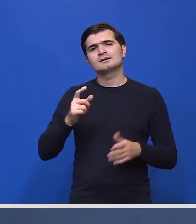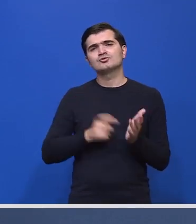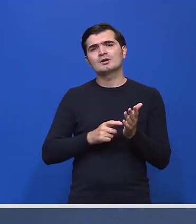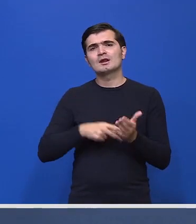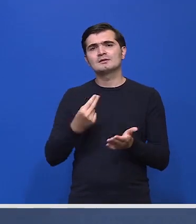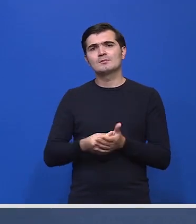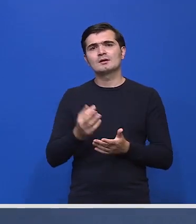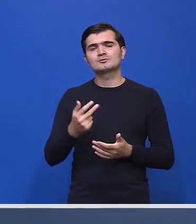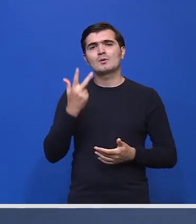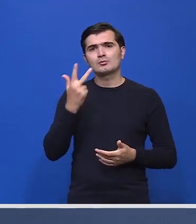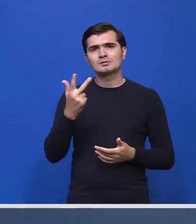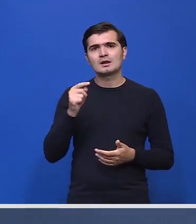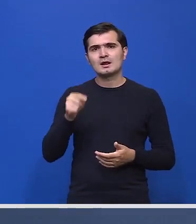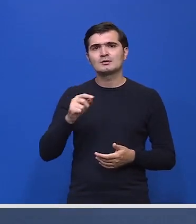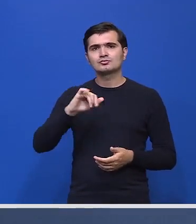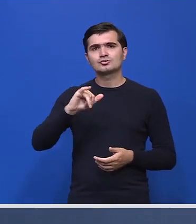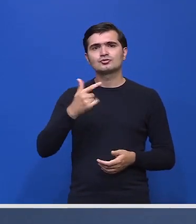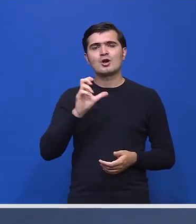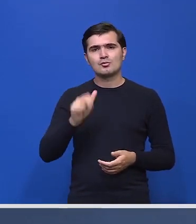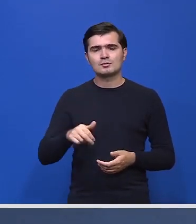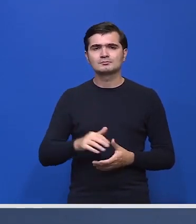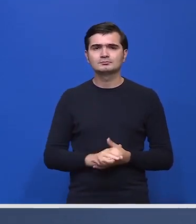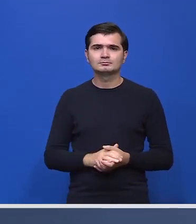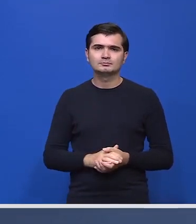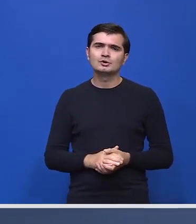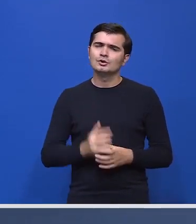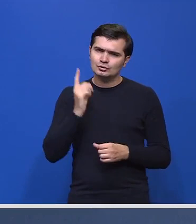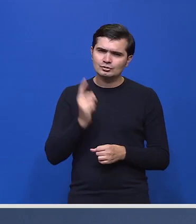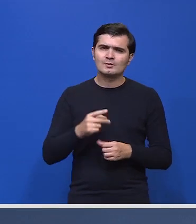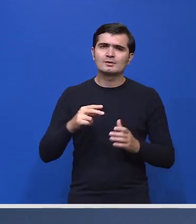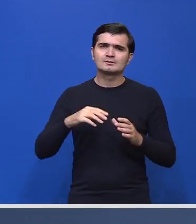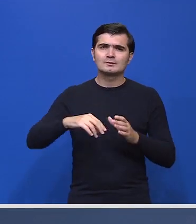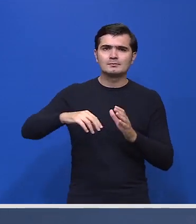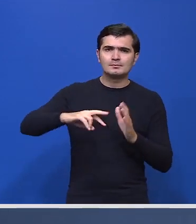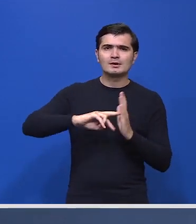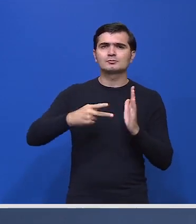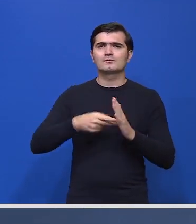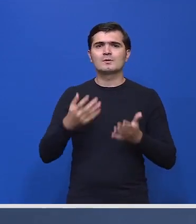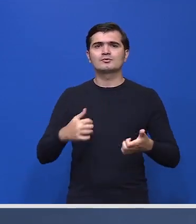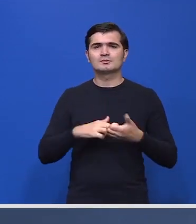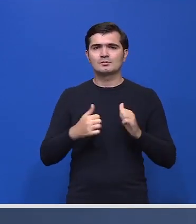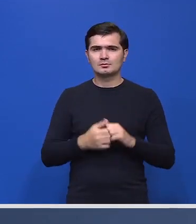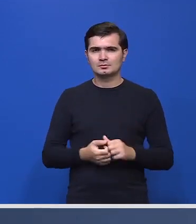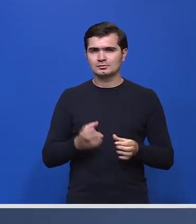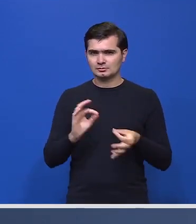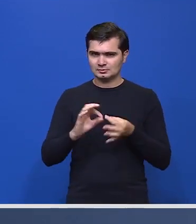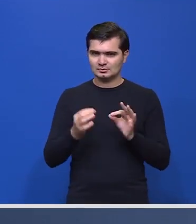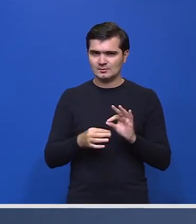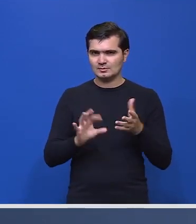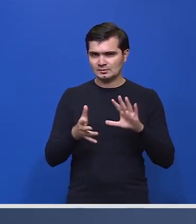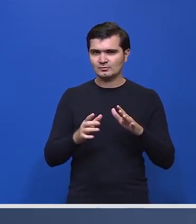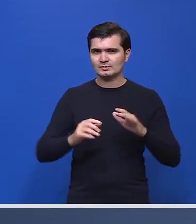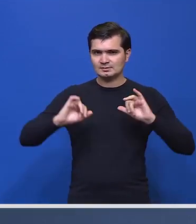la acest jalon și va trebui să soluționăm această problemă. Atunci înseamnă că am putea afla ce